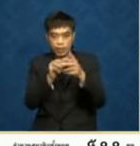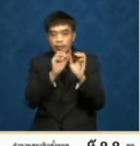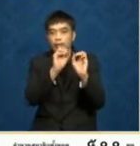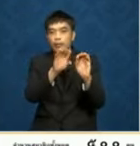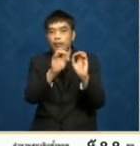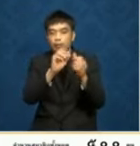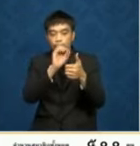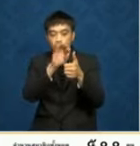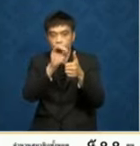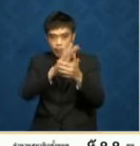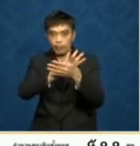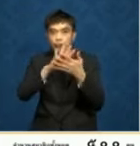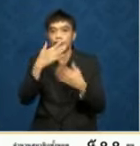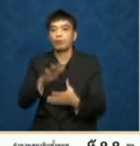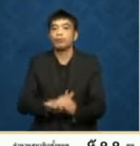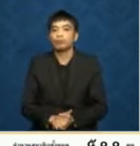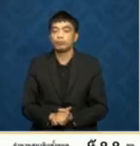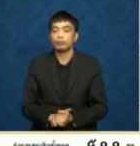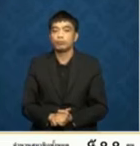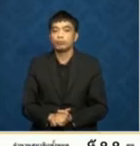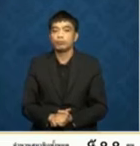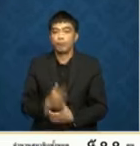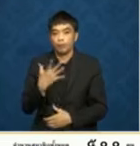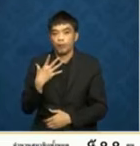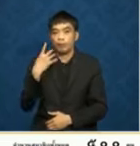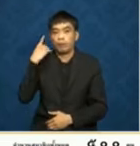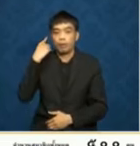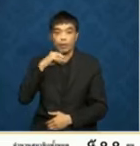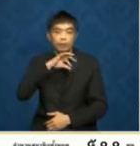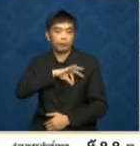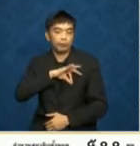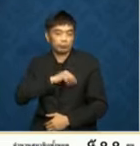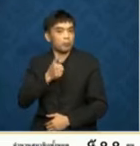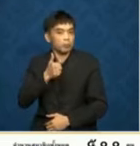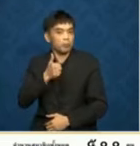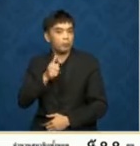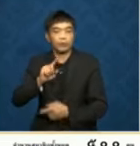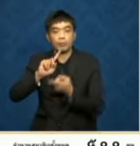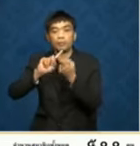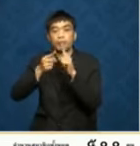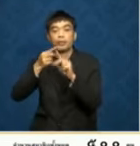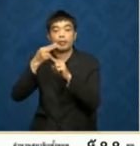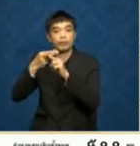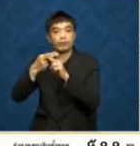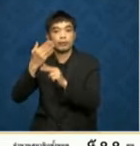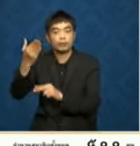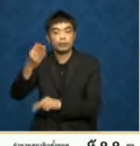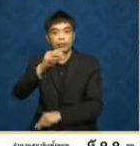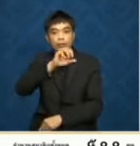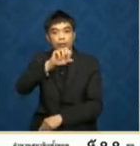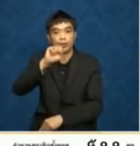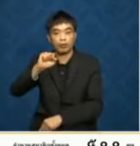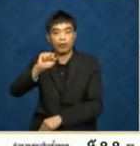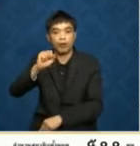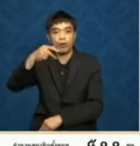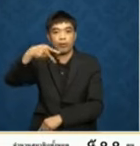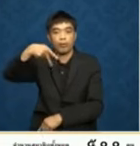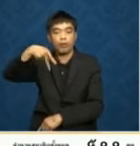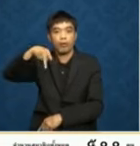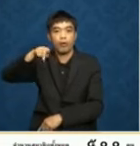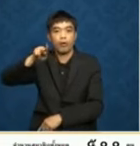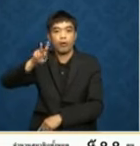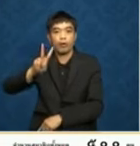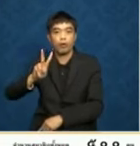้และผมดีใจครั่บททานเมอวานี้ผมฟงเพอนสมาท ชคขอพัทเอยน้ำท่านครับท่านสuche พริxisครับ จาก Centre